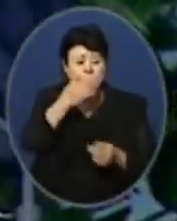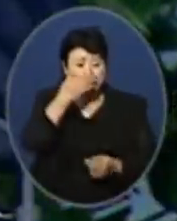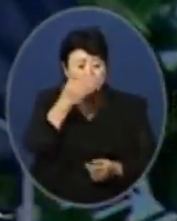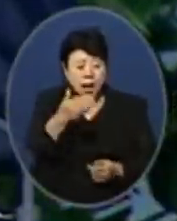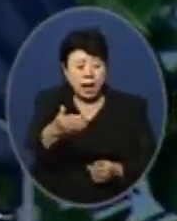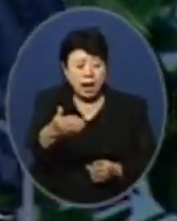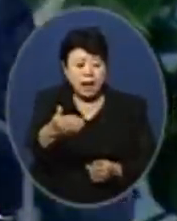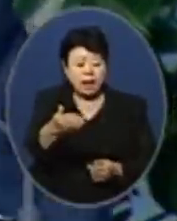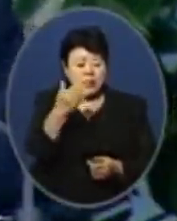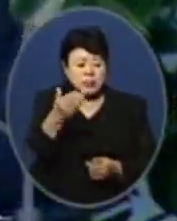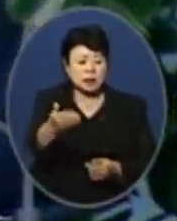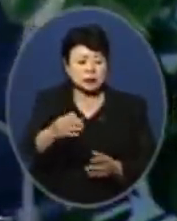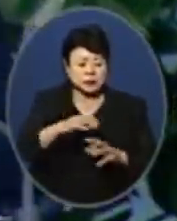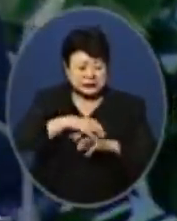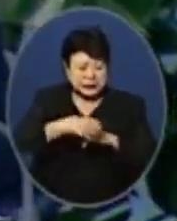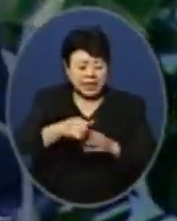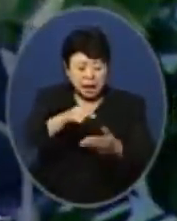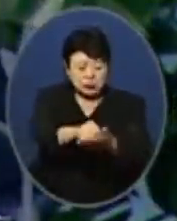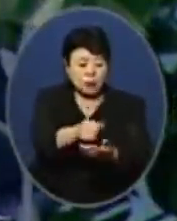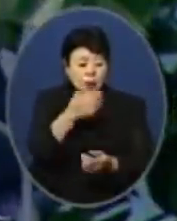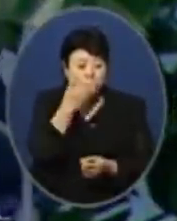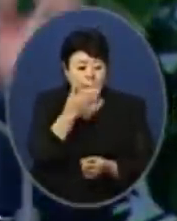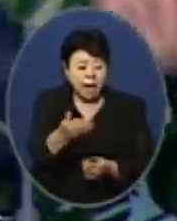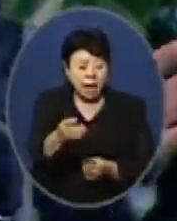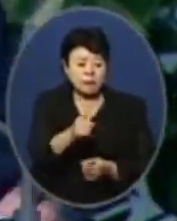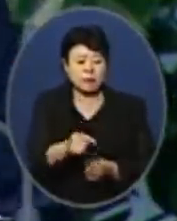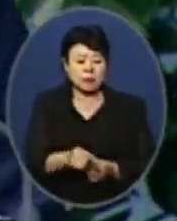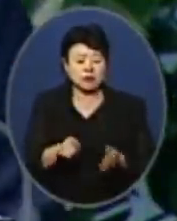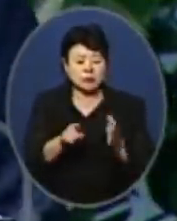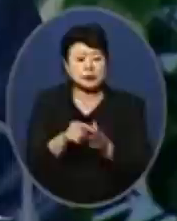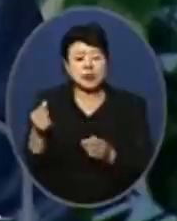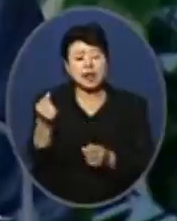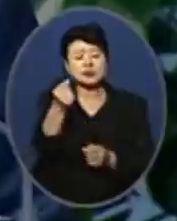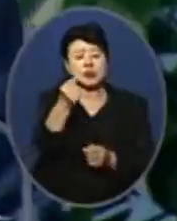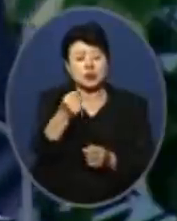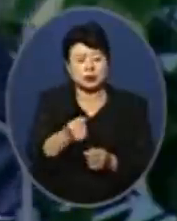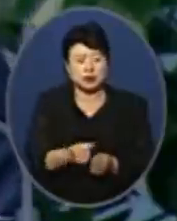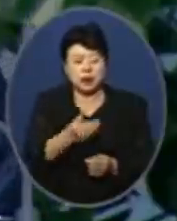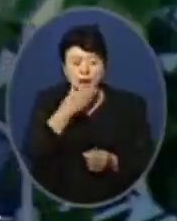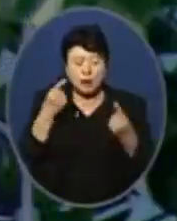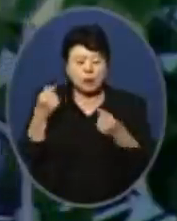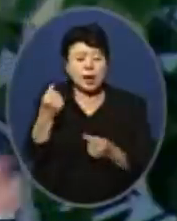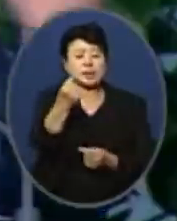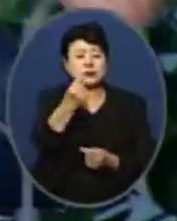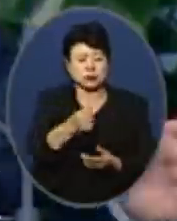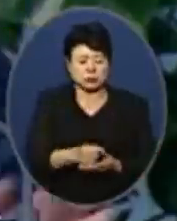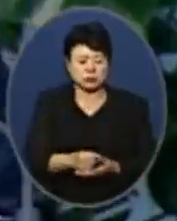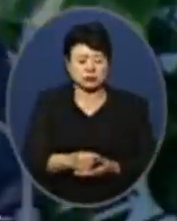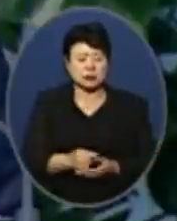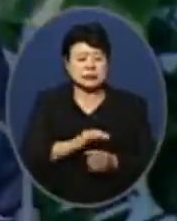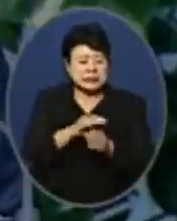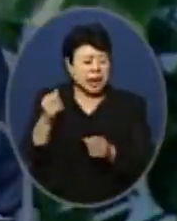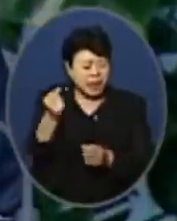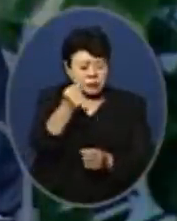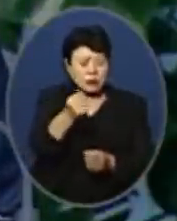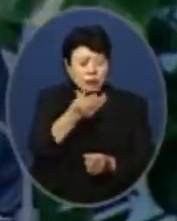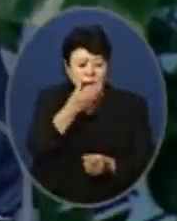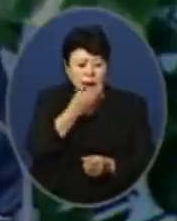있고, 여러분은 세계를 정복할 수 있고, 무엇으로? 믿음으로. 무엇으로? 복음으로. 무엇으로? 사랑으로.